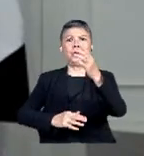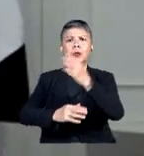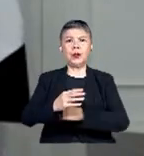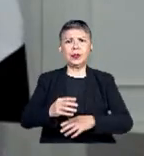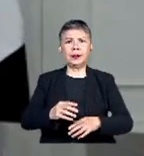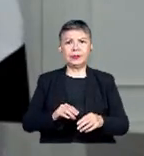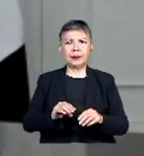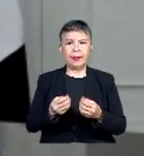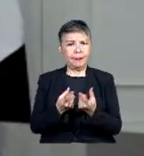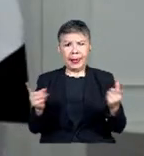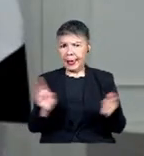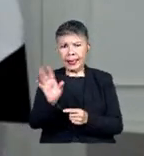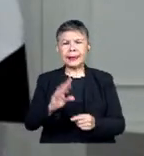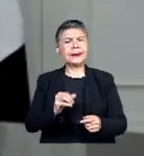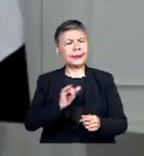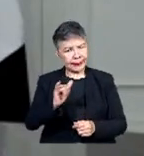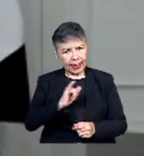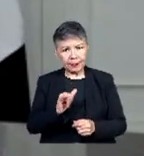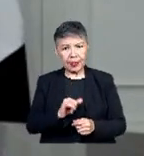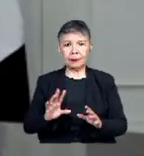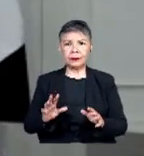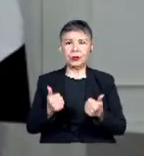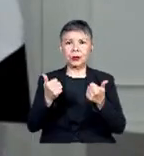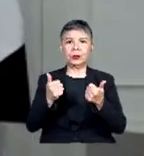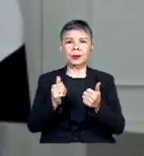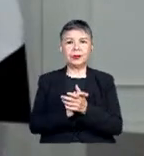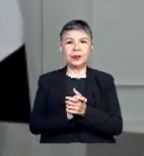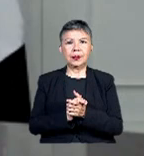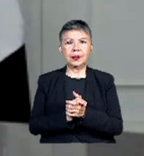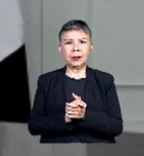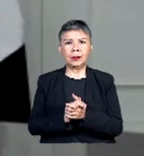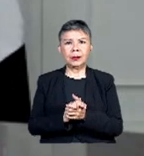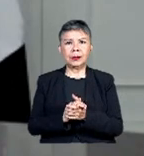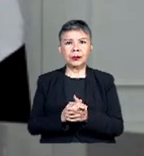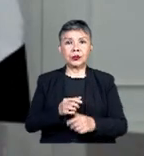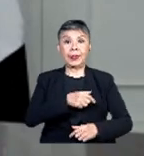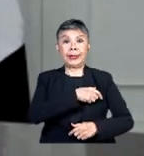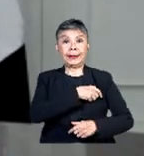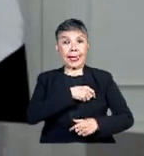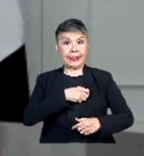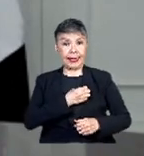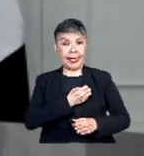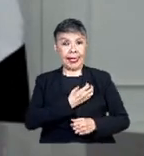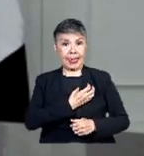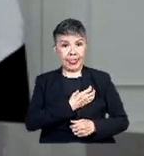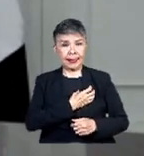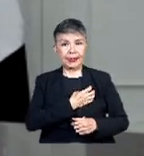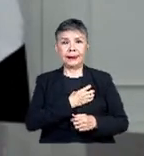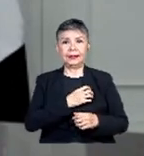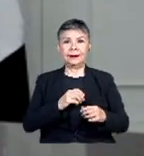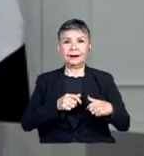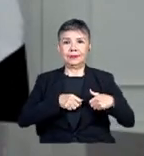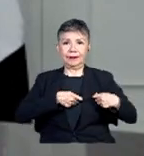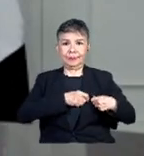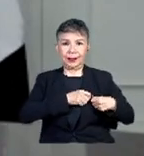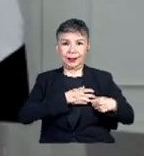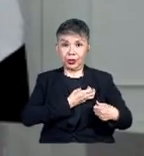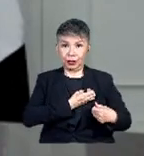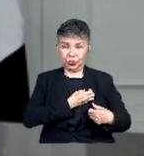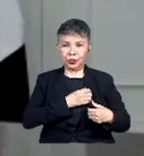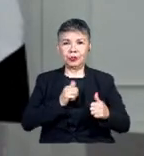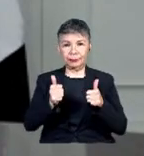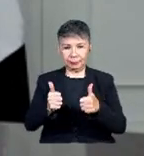tidak ada pembedaannya. Kemudian mendapatkan tanda jasa Satya